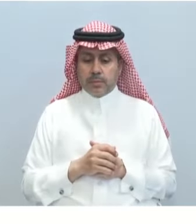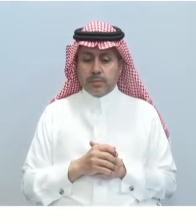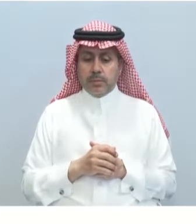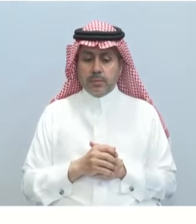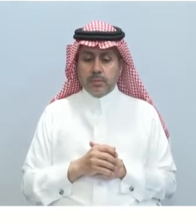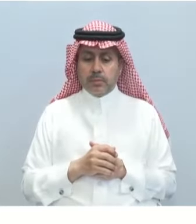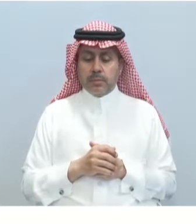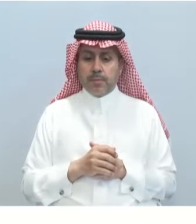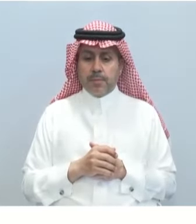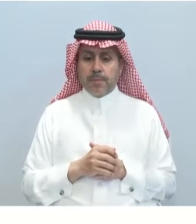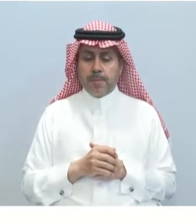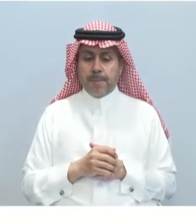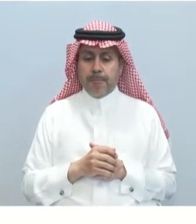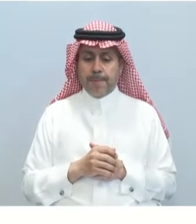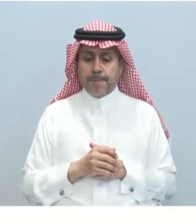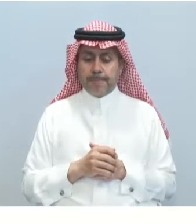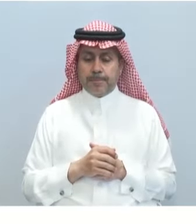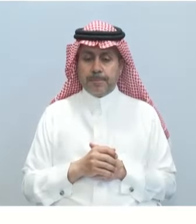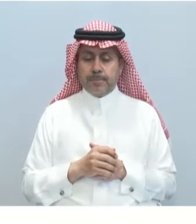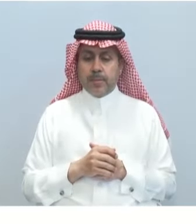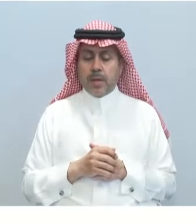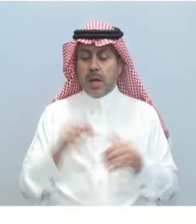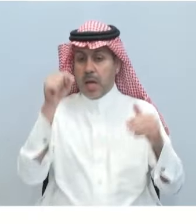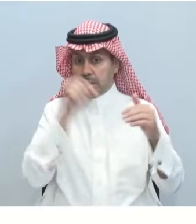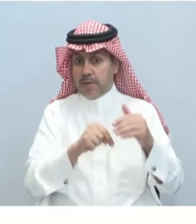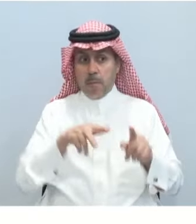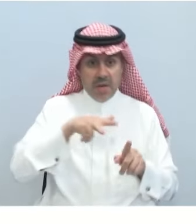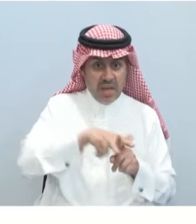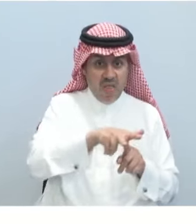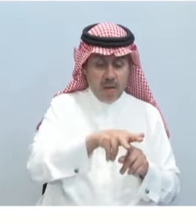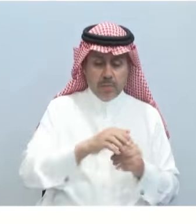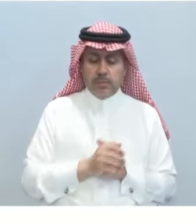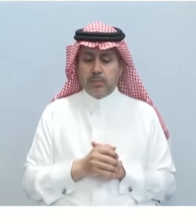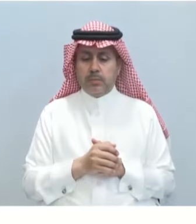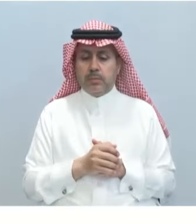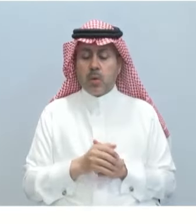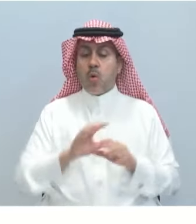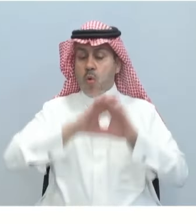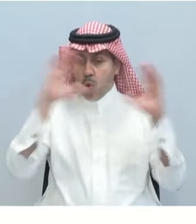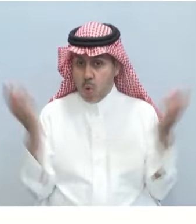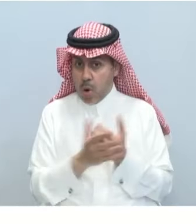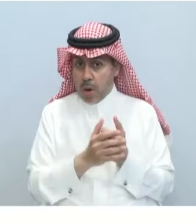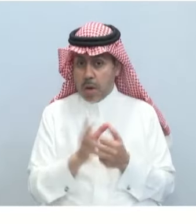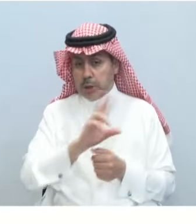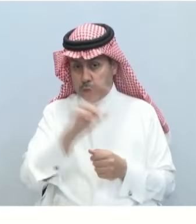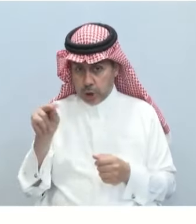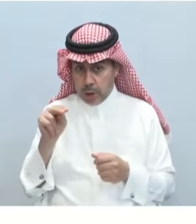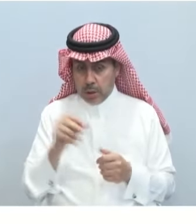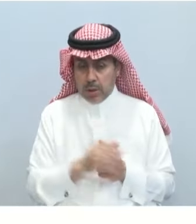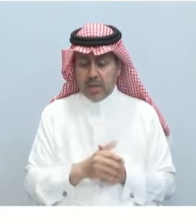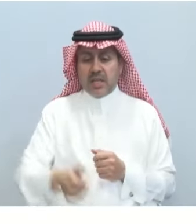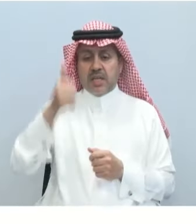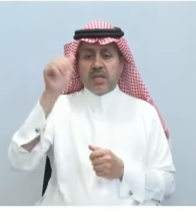مدلولات هذا المصطلح فاذا يقصد بالايذاء كل شكل من اشكال